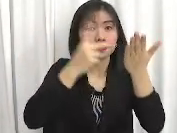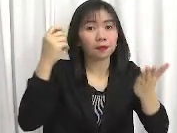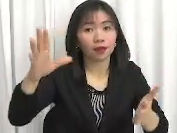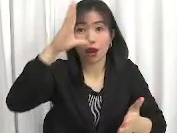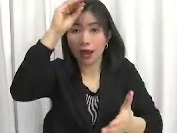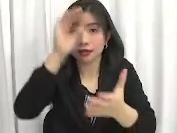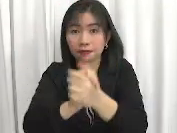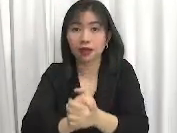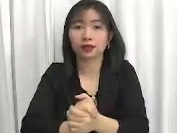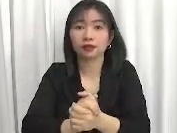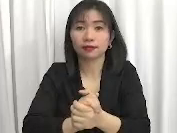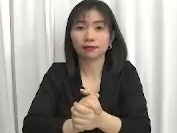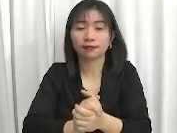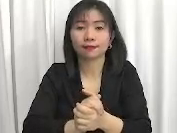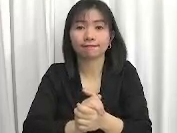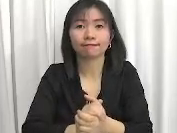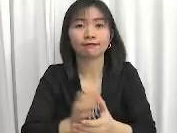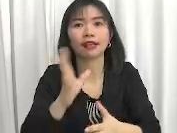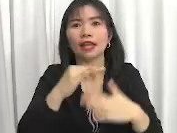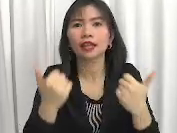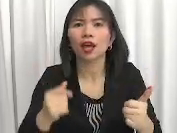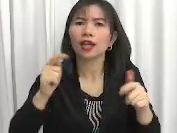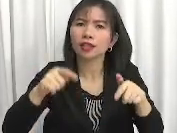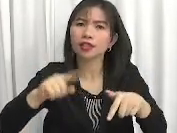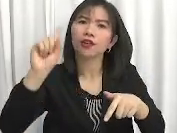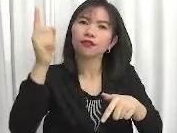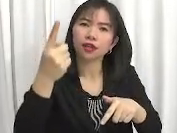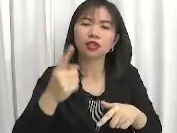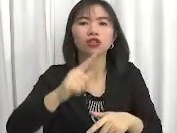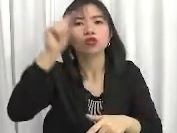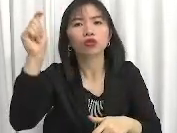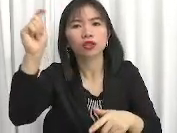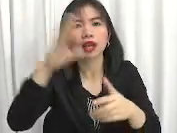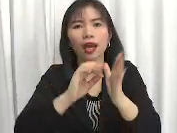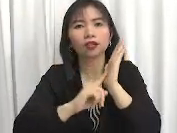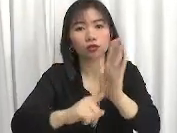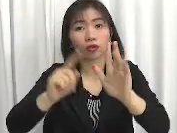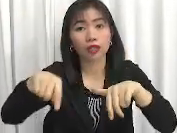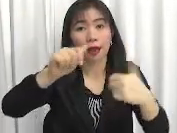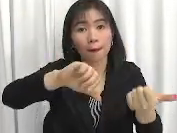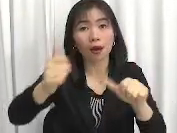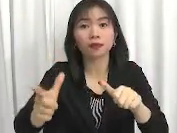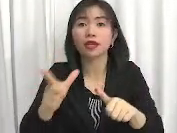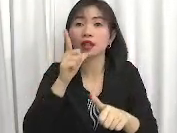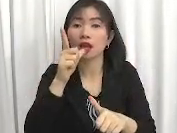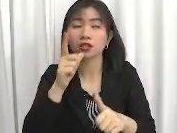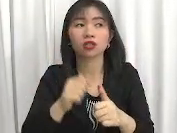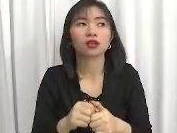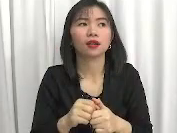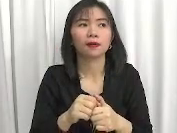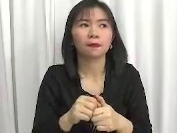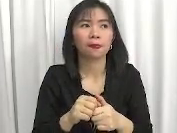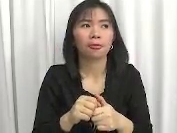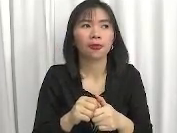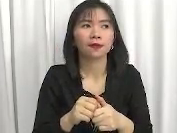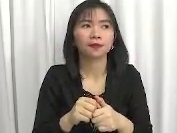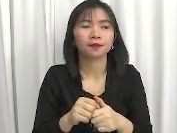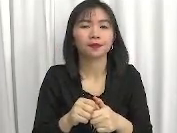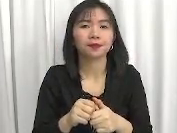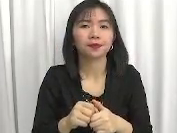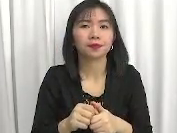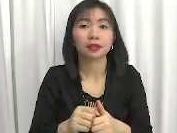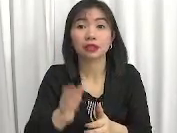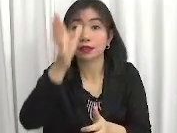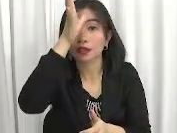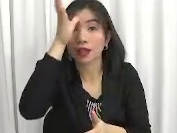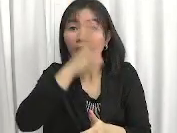Yes. Oh, yeah. At ang maganda nito, sa unang paghihimpapawid ng Baptist Lunch, ay ang